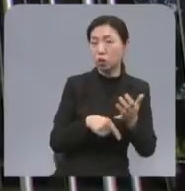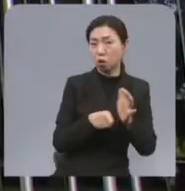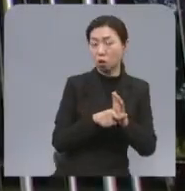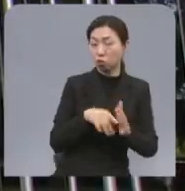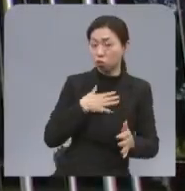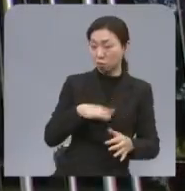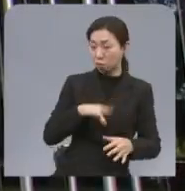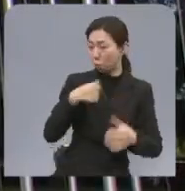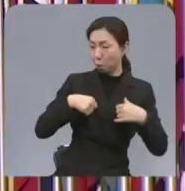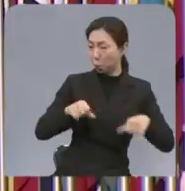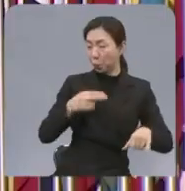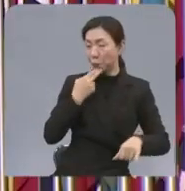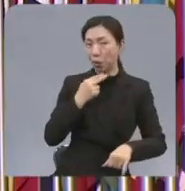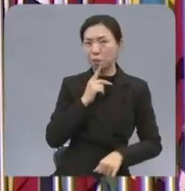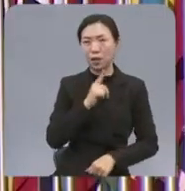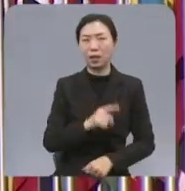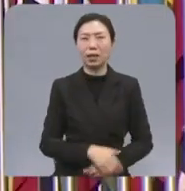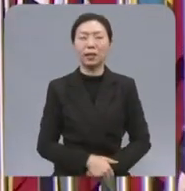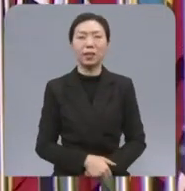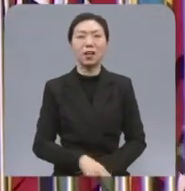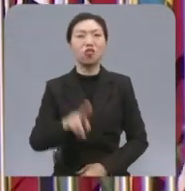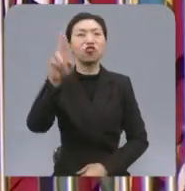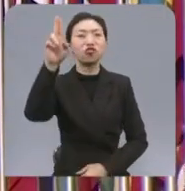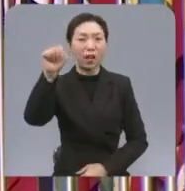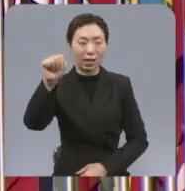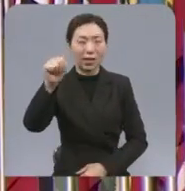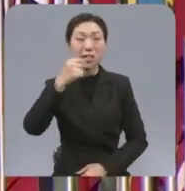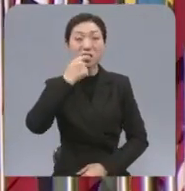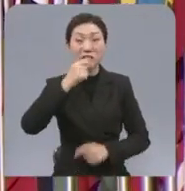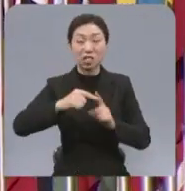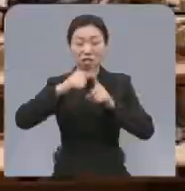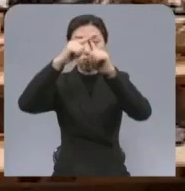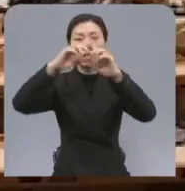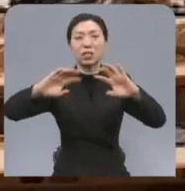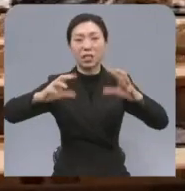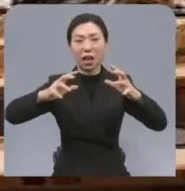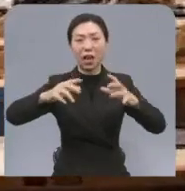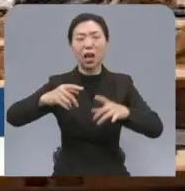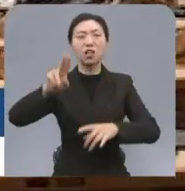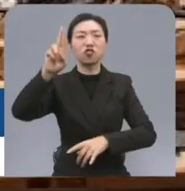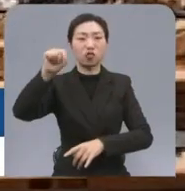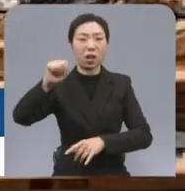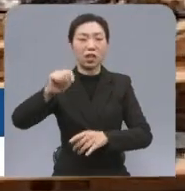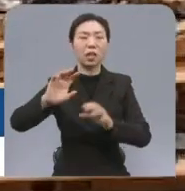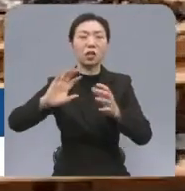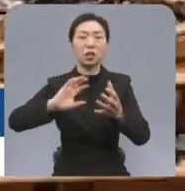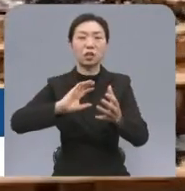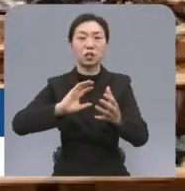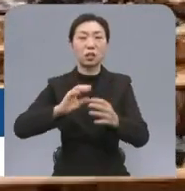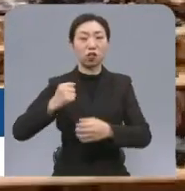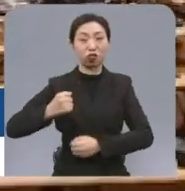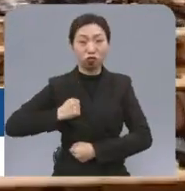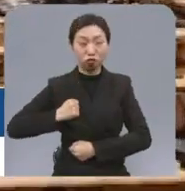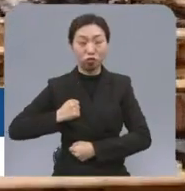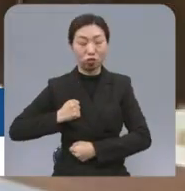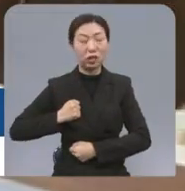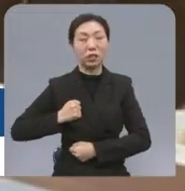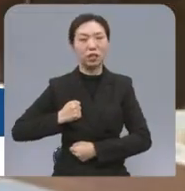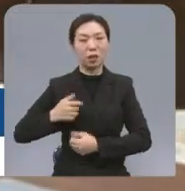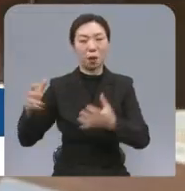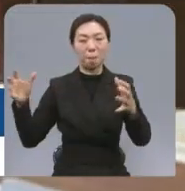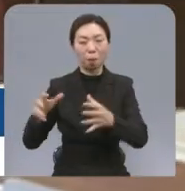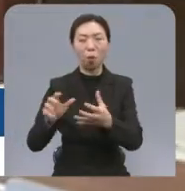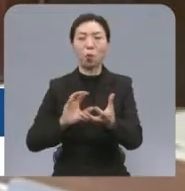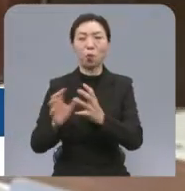la Corée du Sud des États-Unis et le Japon demandez mardi d'une même voie la Corée du Nord de suspendre son programme nucléaire